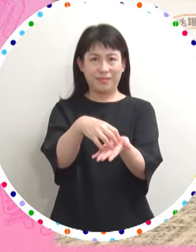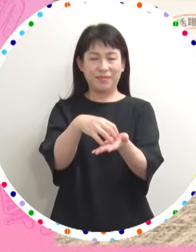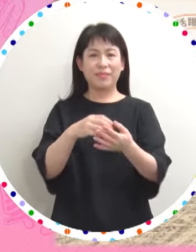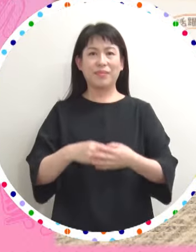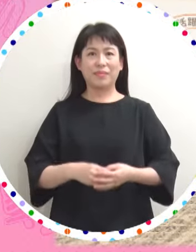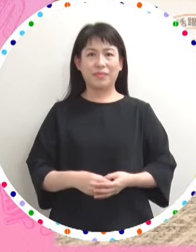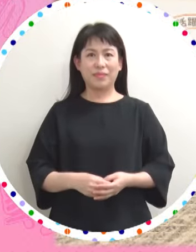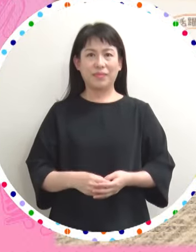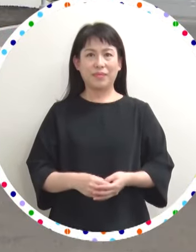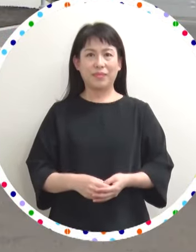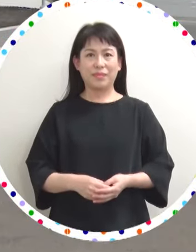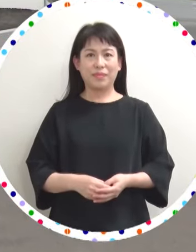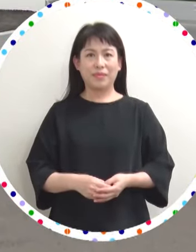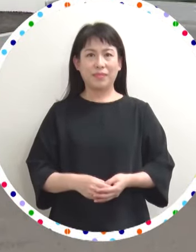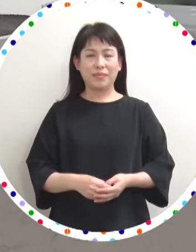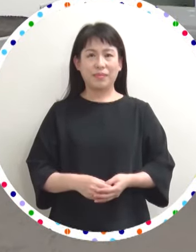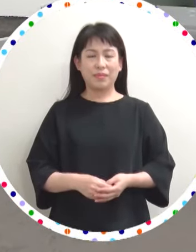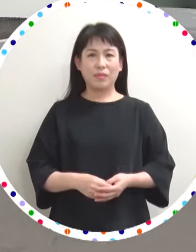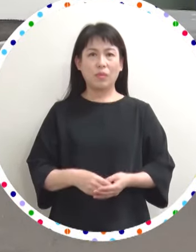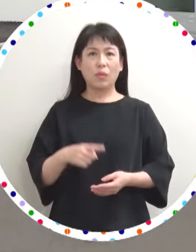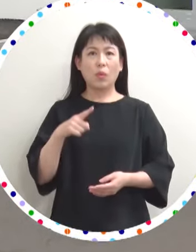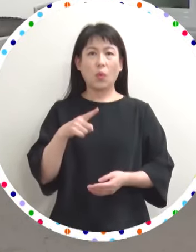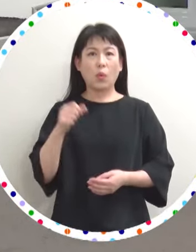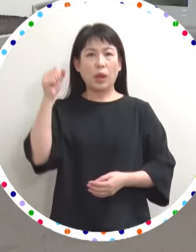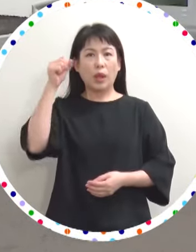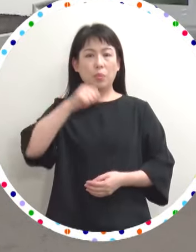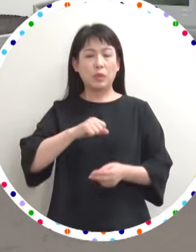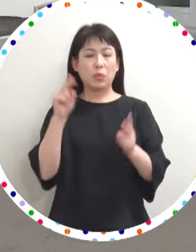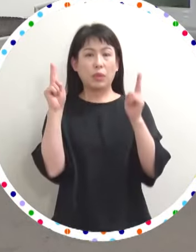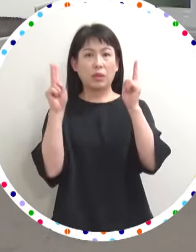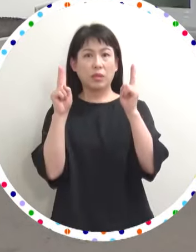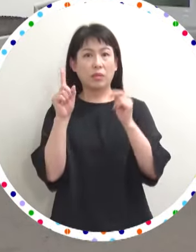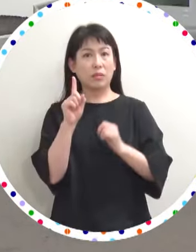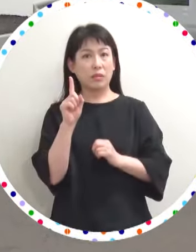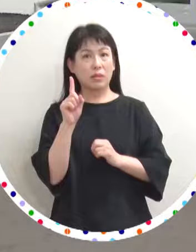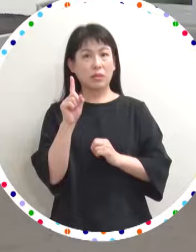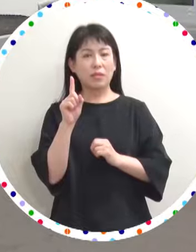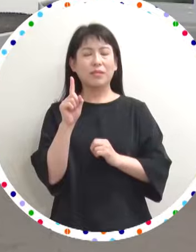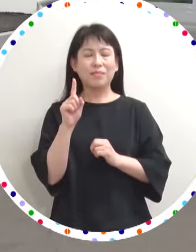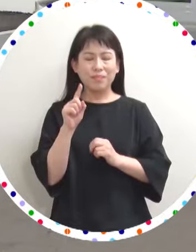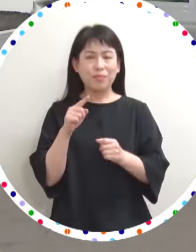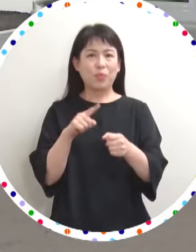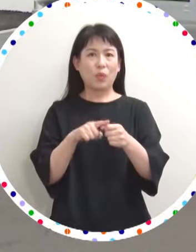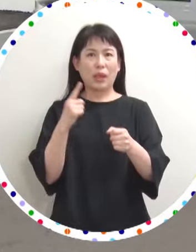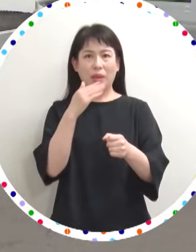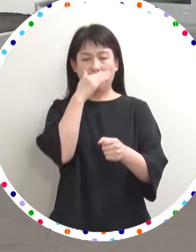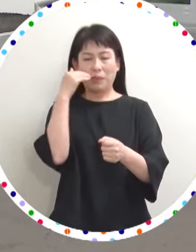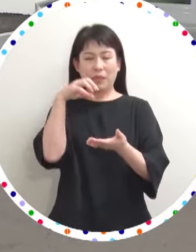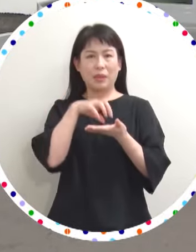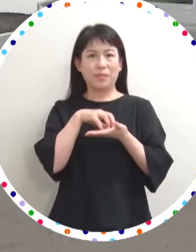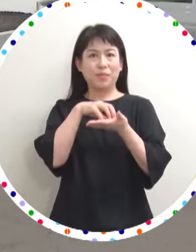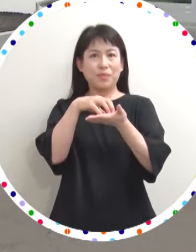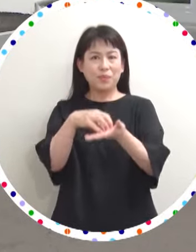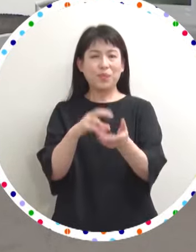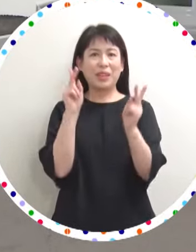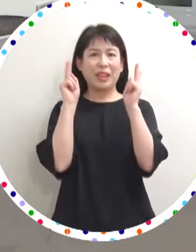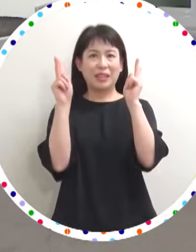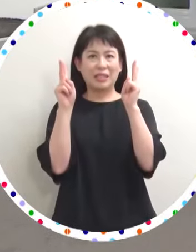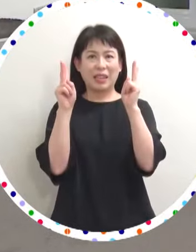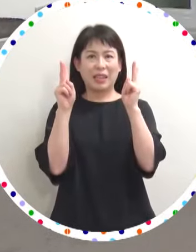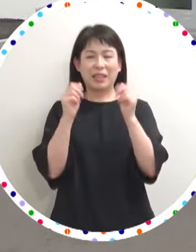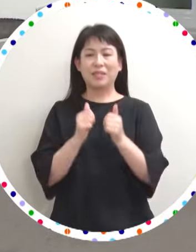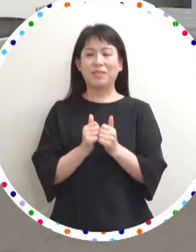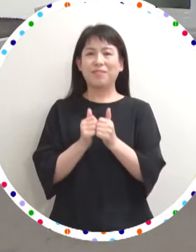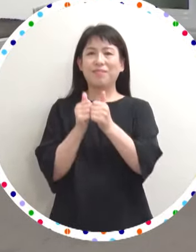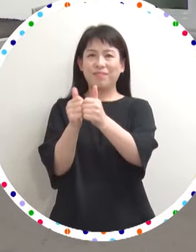。愛知女性輝きカンパニーとはどんな企業なのか、去年優秀賞を受賞された加藤聖